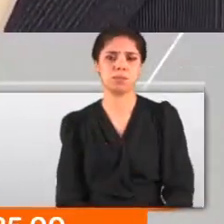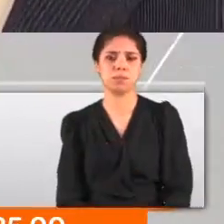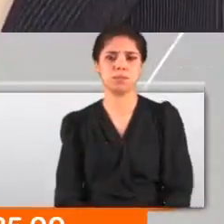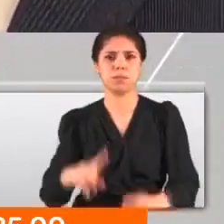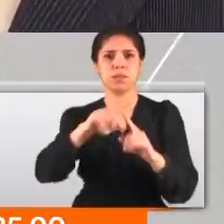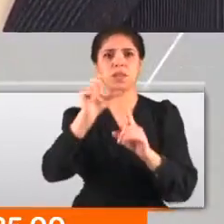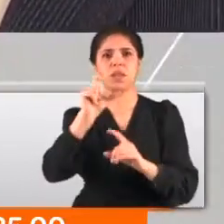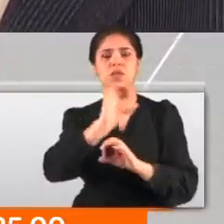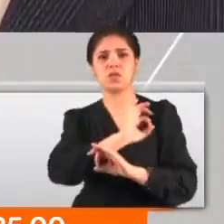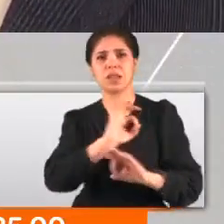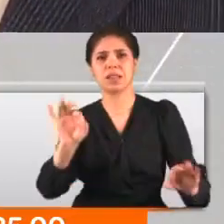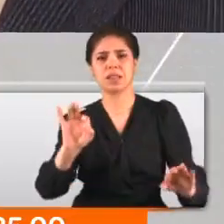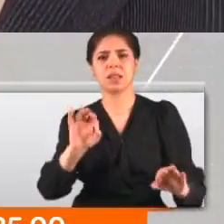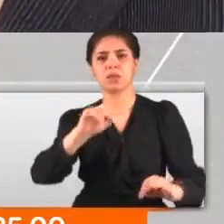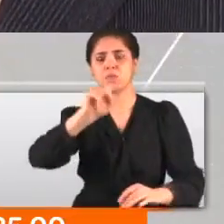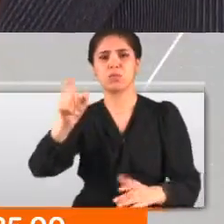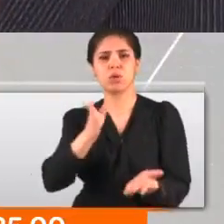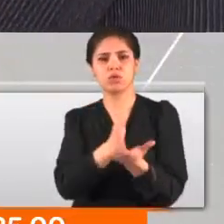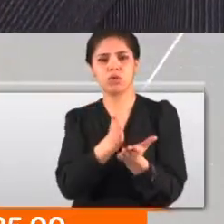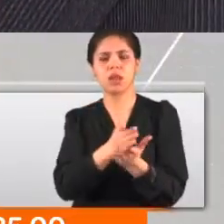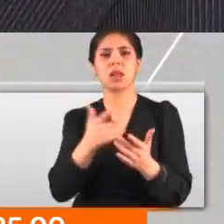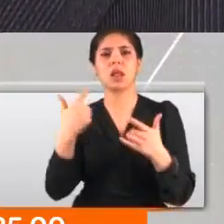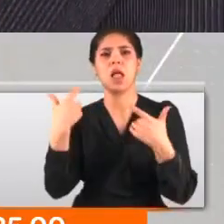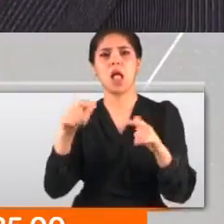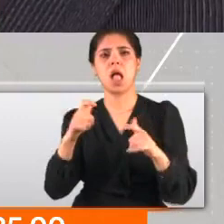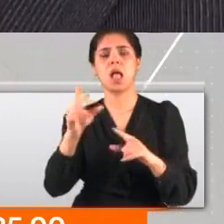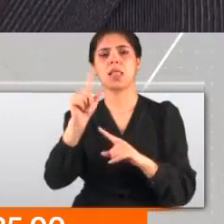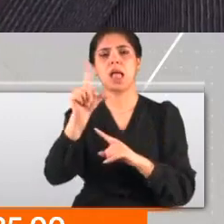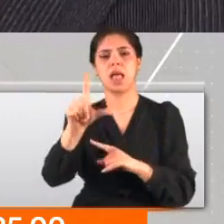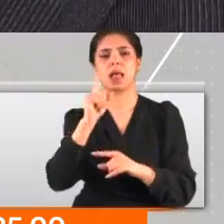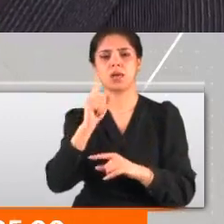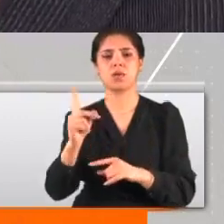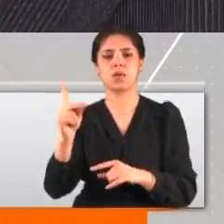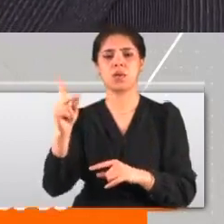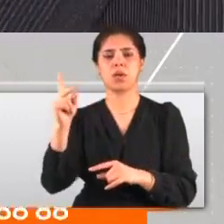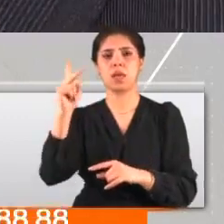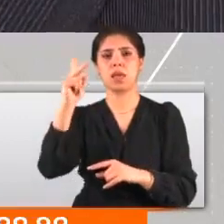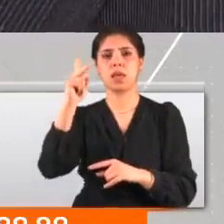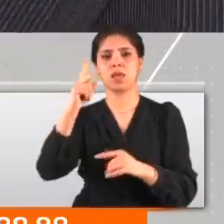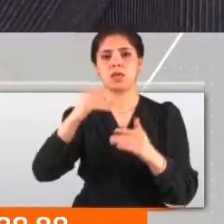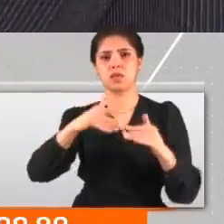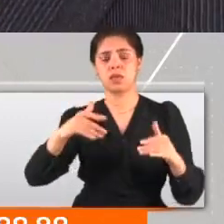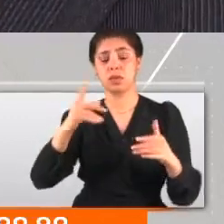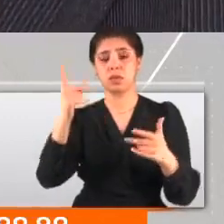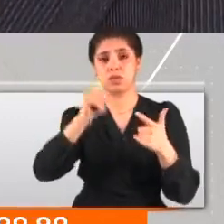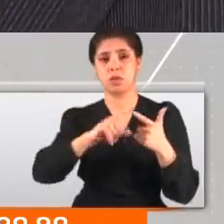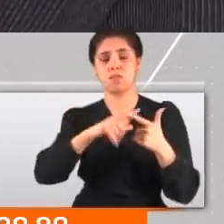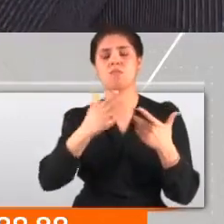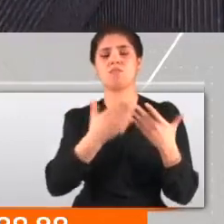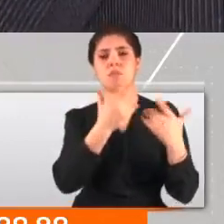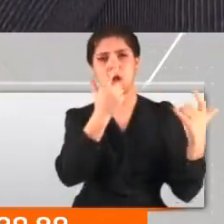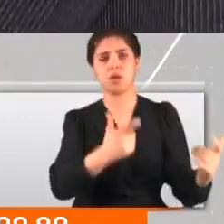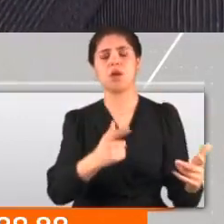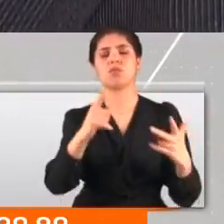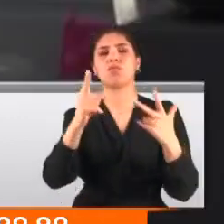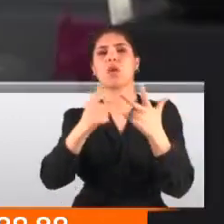Kimliksiz olan cenazelerin çoğu Hatay ilimizde, ikinci sırada Barış, daha sonra da Antep